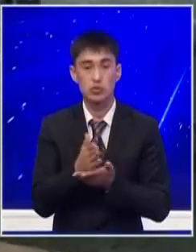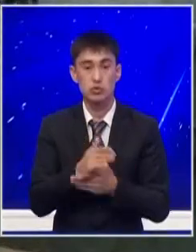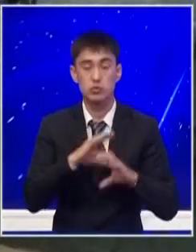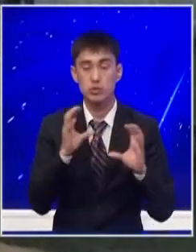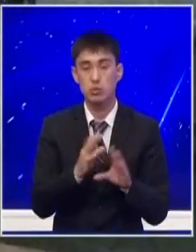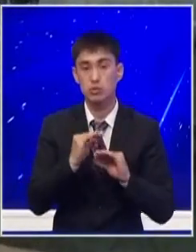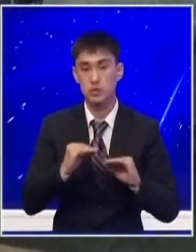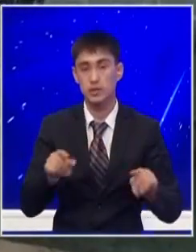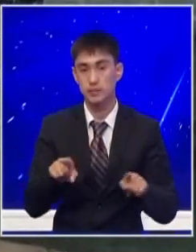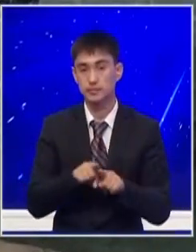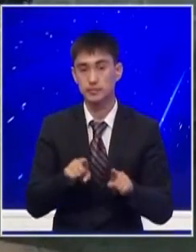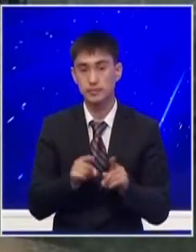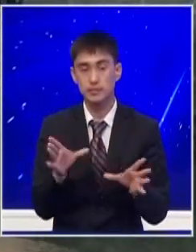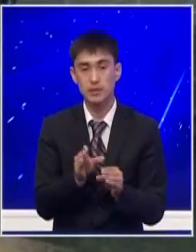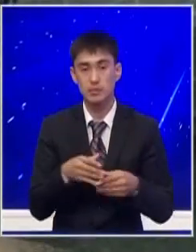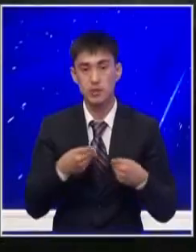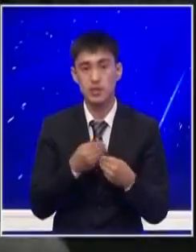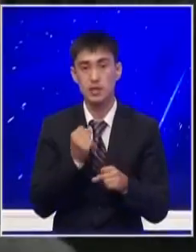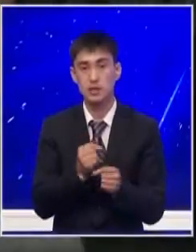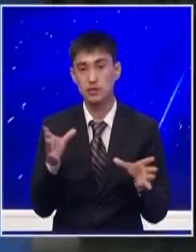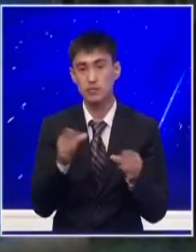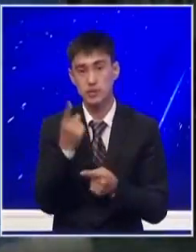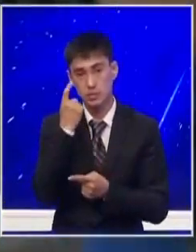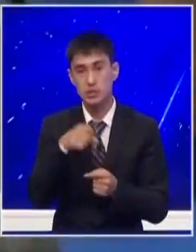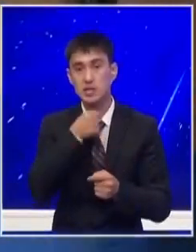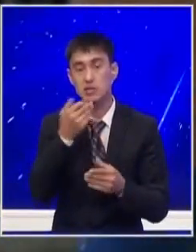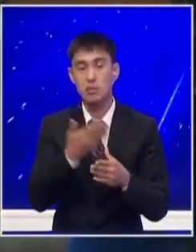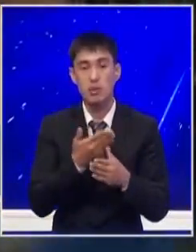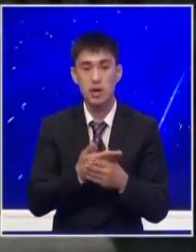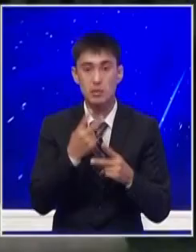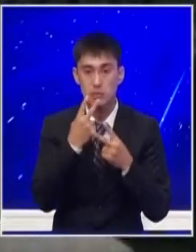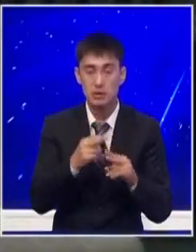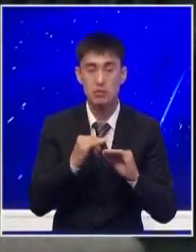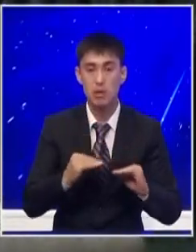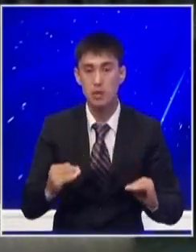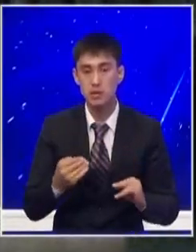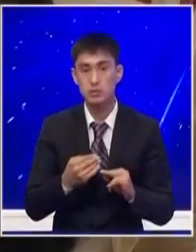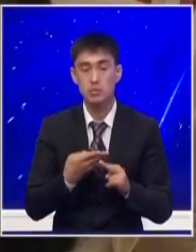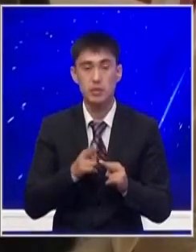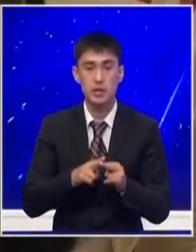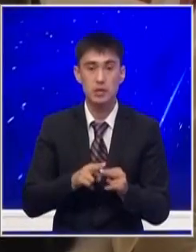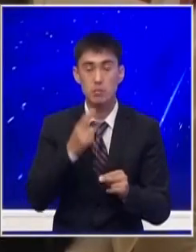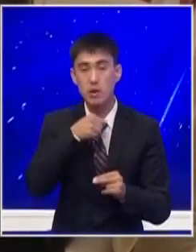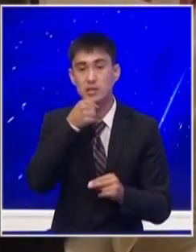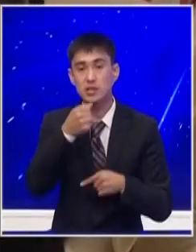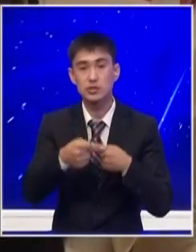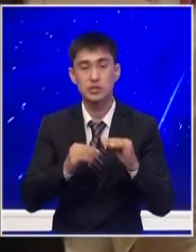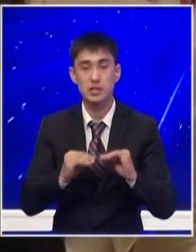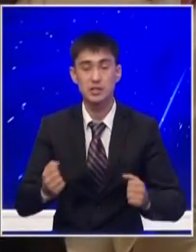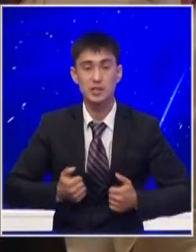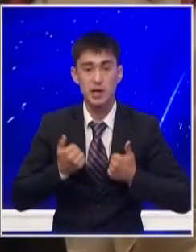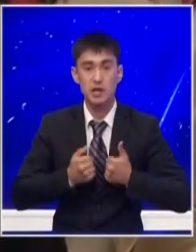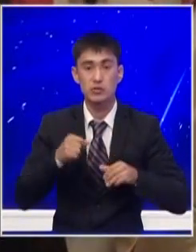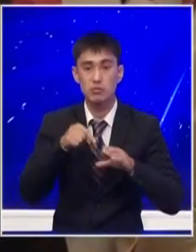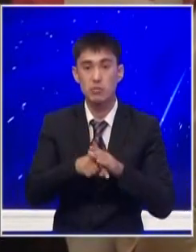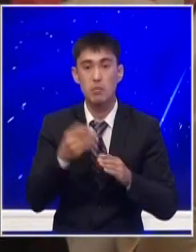заботой о детях. В этой семье все делается сообща. Старшие помогают присматривать за младшими. При этом подрастающие дети стараются